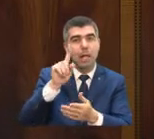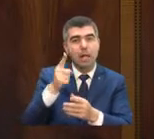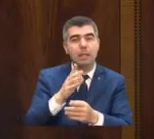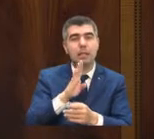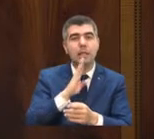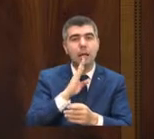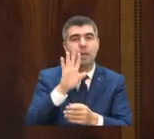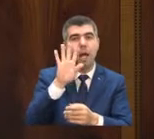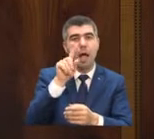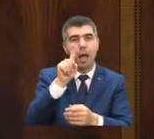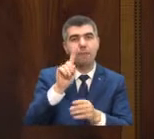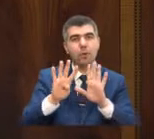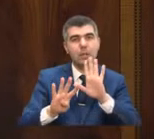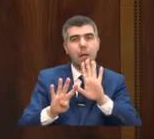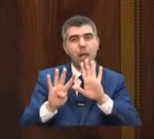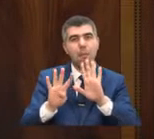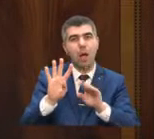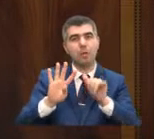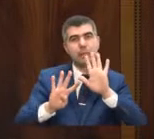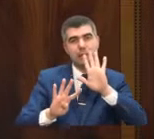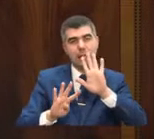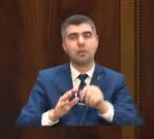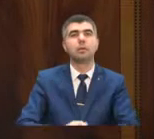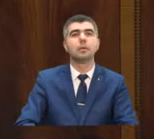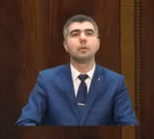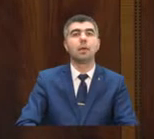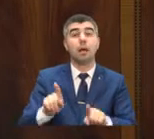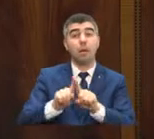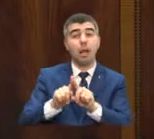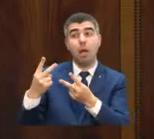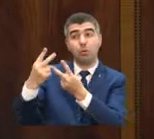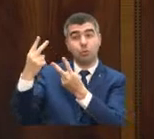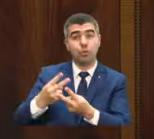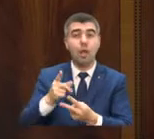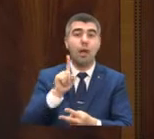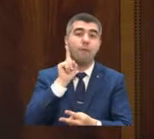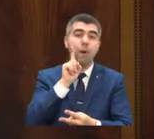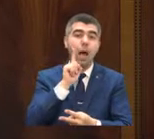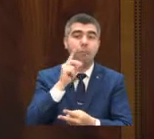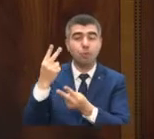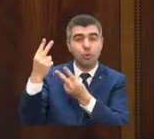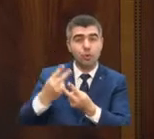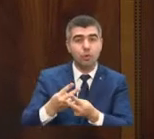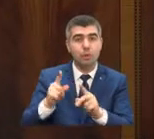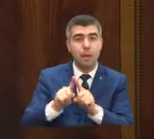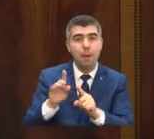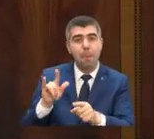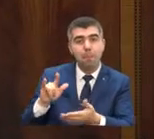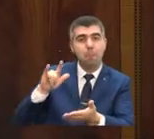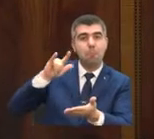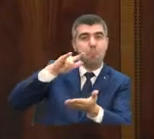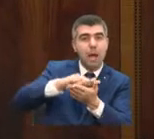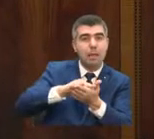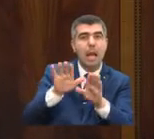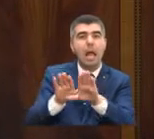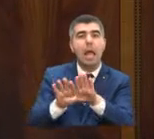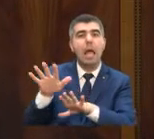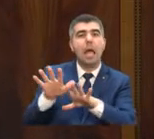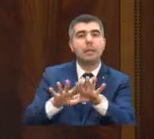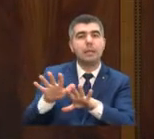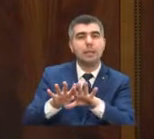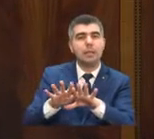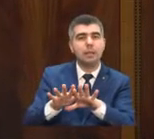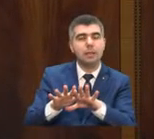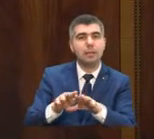5/12/94. الفقيدتان كانتا قد وصلتا إلى المغرب عبر مطار المسيرة أجدير بتاريخ